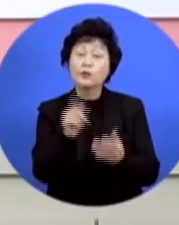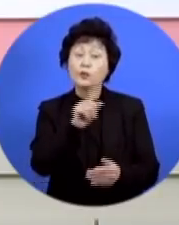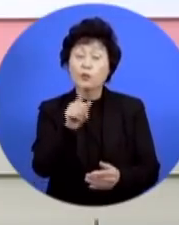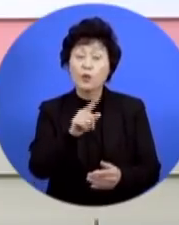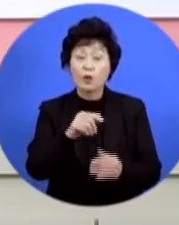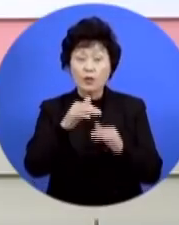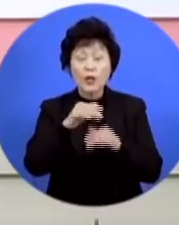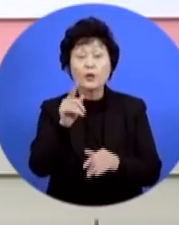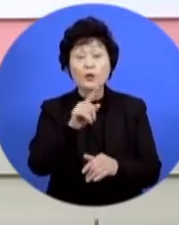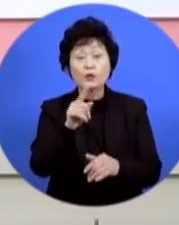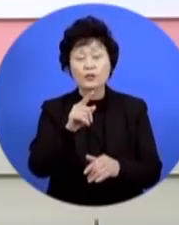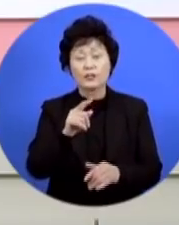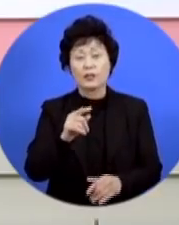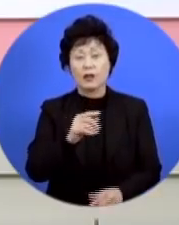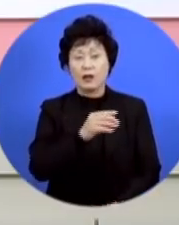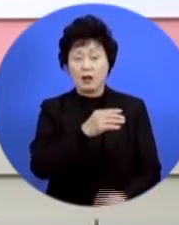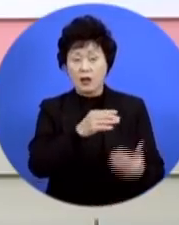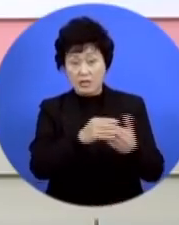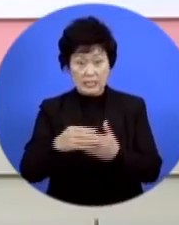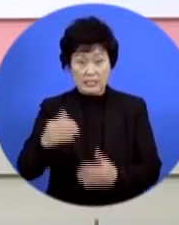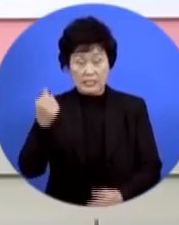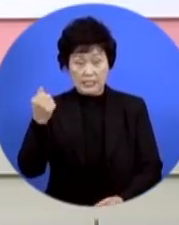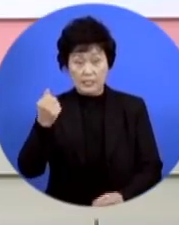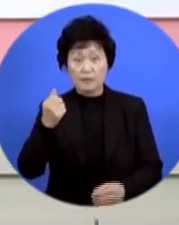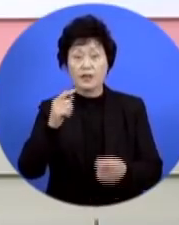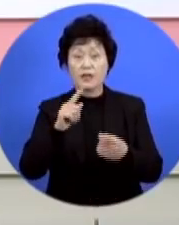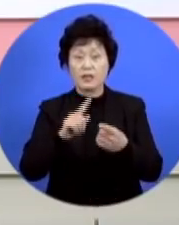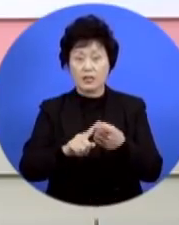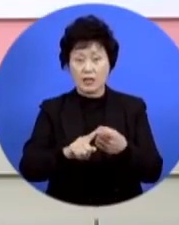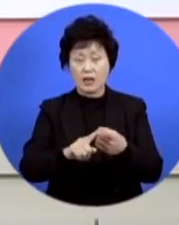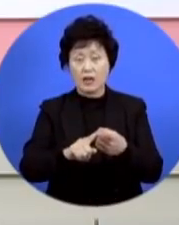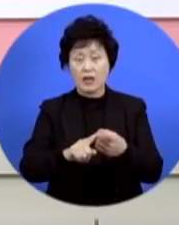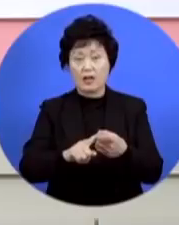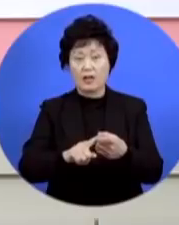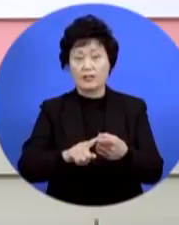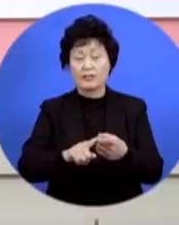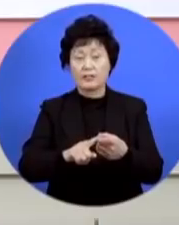거인들의 발자국 난 하고 싶다. 근데 제목이 너무 튄다는 거예요. 그래서 그냥